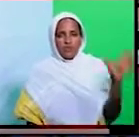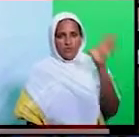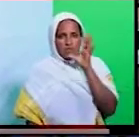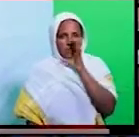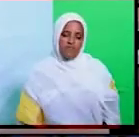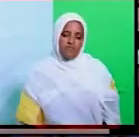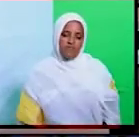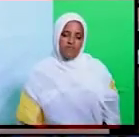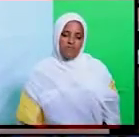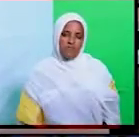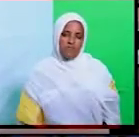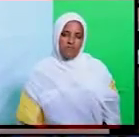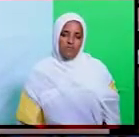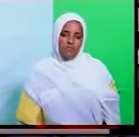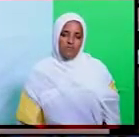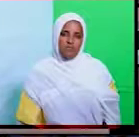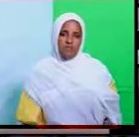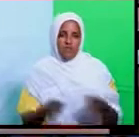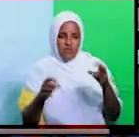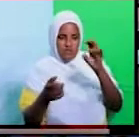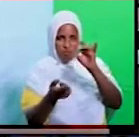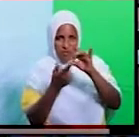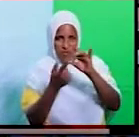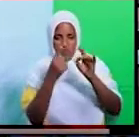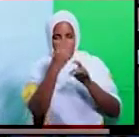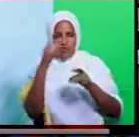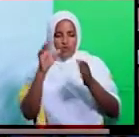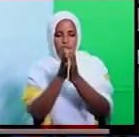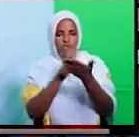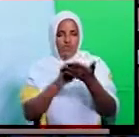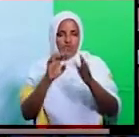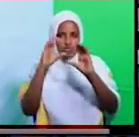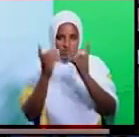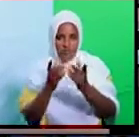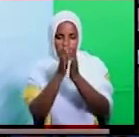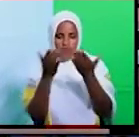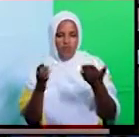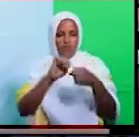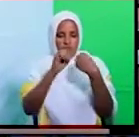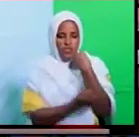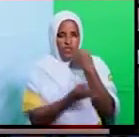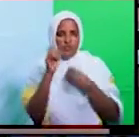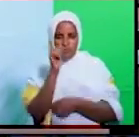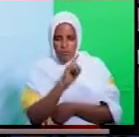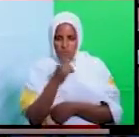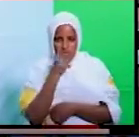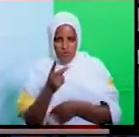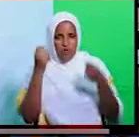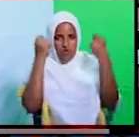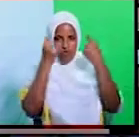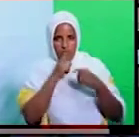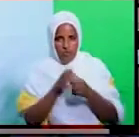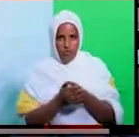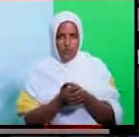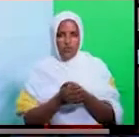የምትመለሰው ይያሉ መጠየቅ ተገቢ አለመሆኑ ራስ ባለቤቱ ነው የነገረው። ስለዚህ እፊታችን ያለ ግልጽ ስራ ይያለ ያልታጨደ